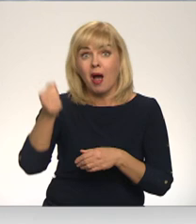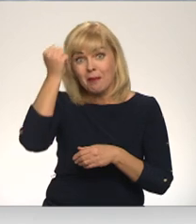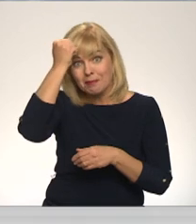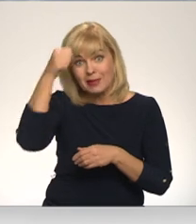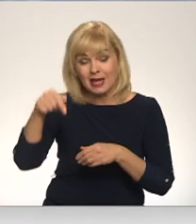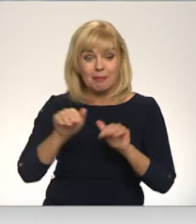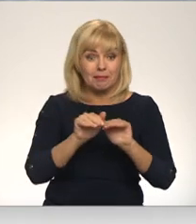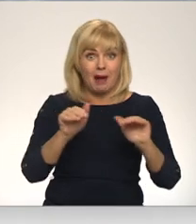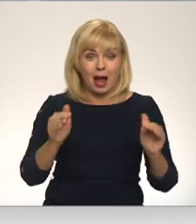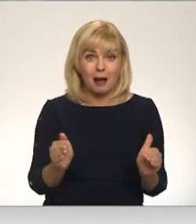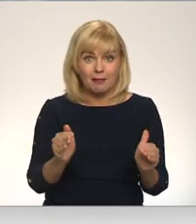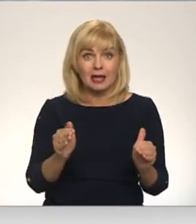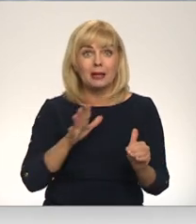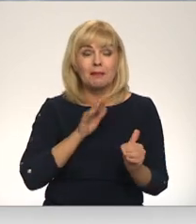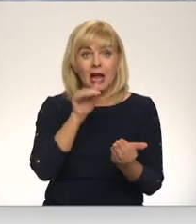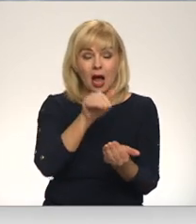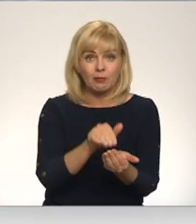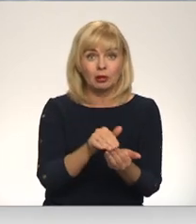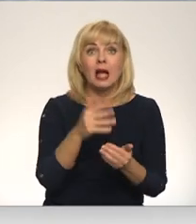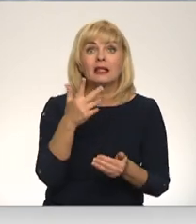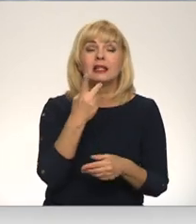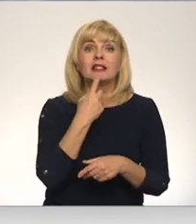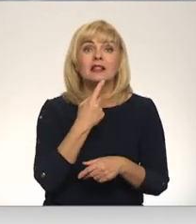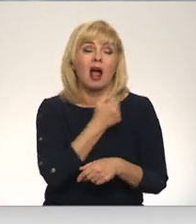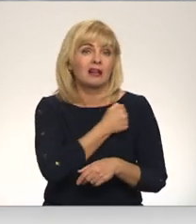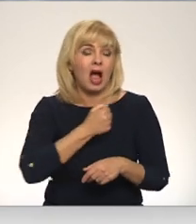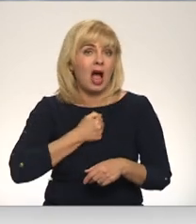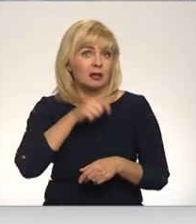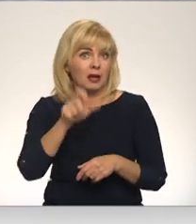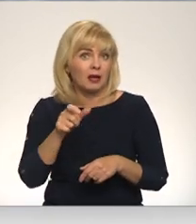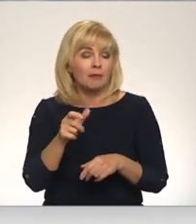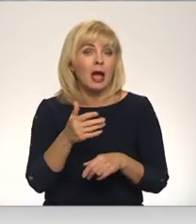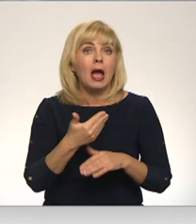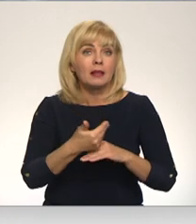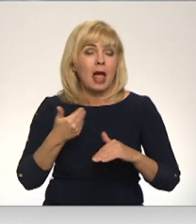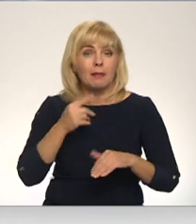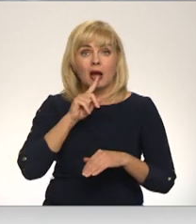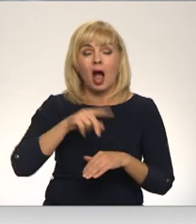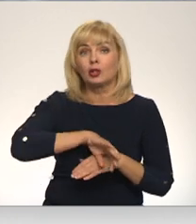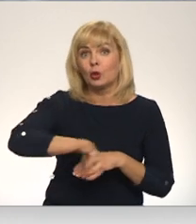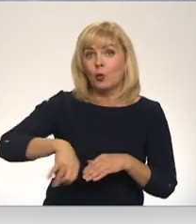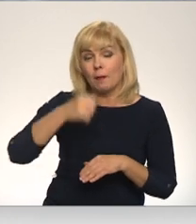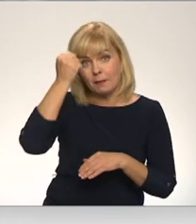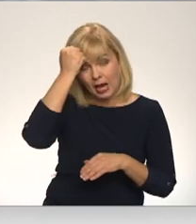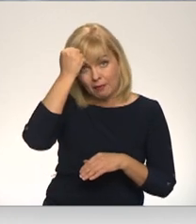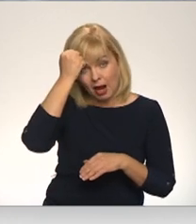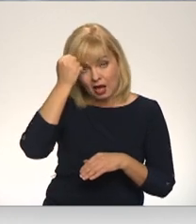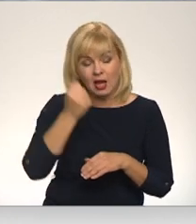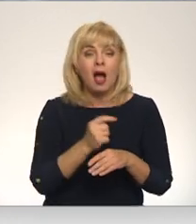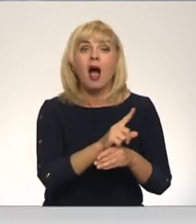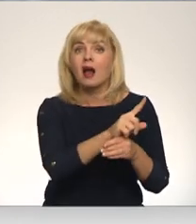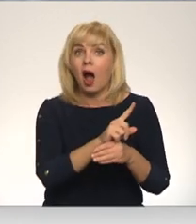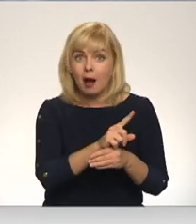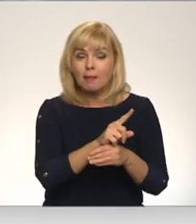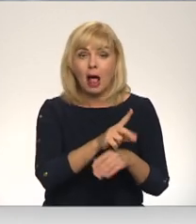pieminekļa pamatnes, zem kuras esot apglabāti trīs sarkanās armijas karavīri, pirms nepilna gada tika nozagta piemiņas zīme Lielgabals.